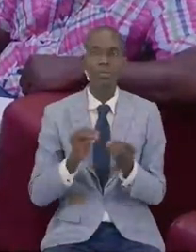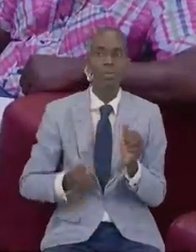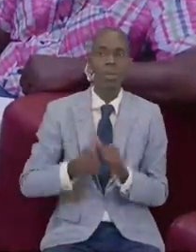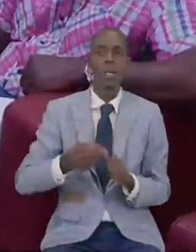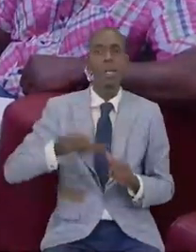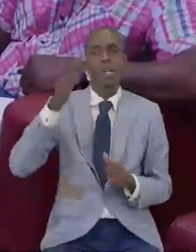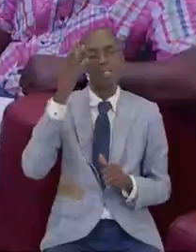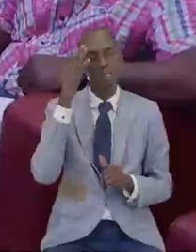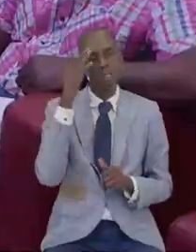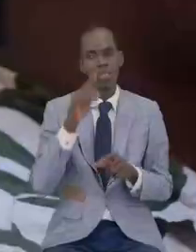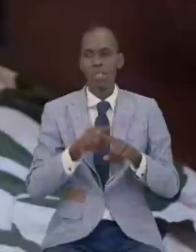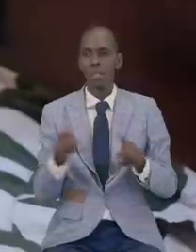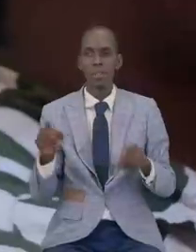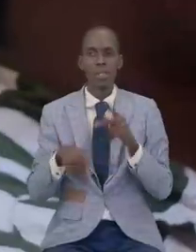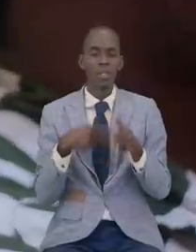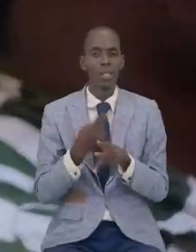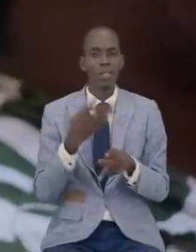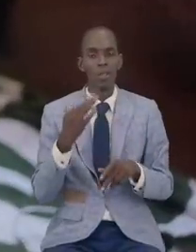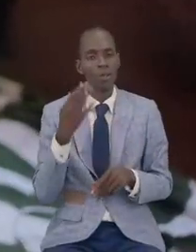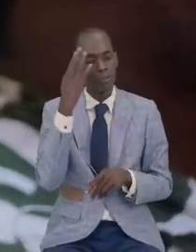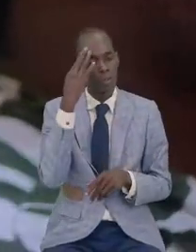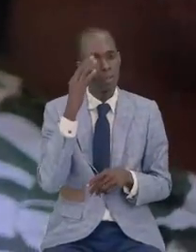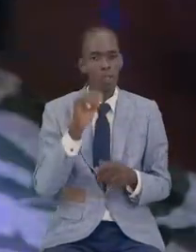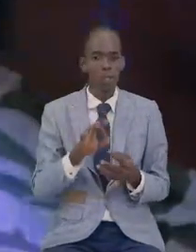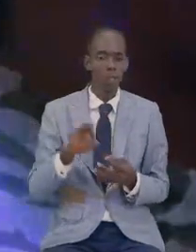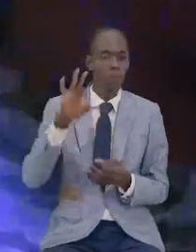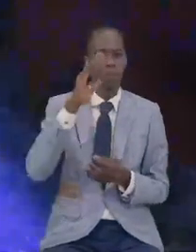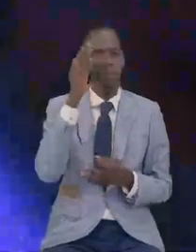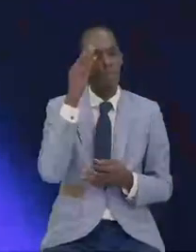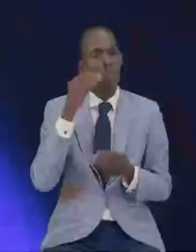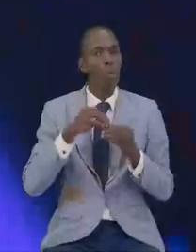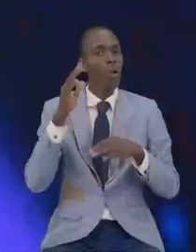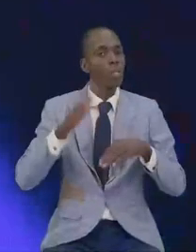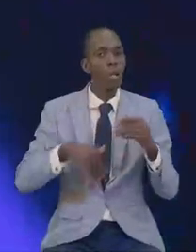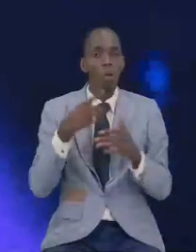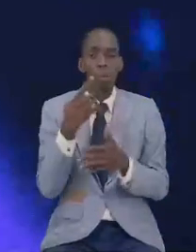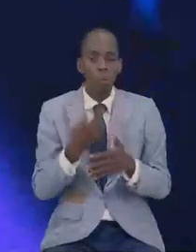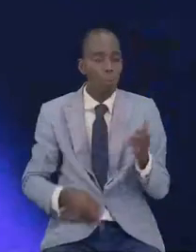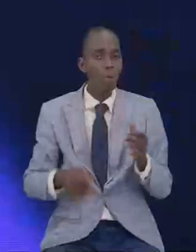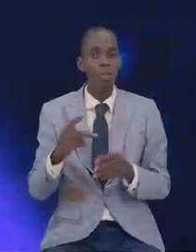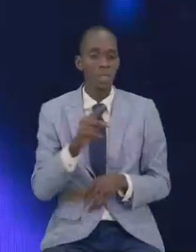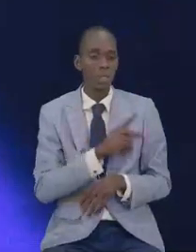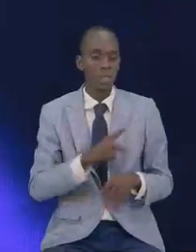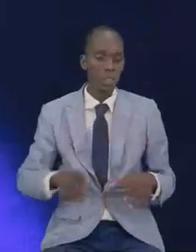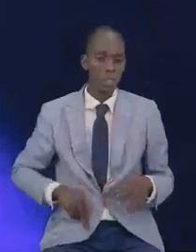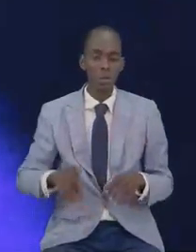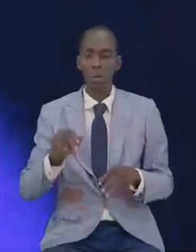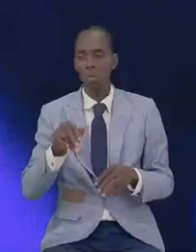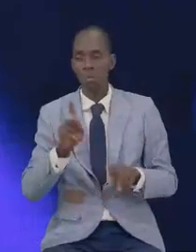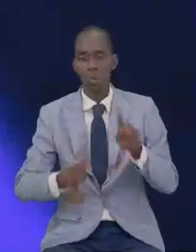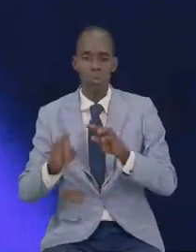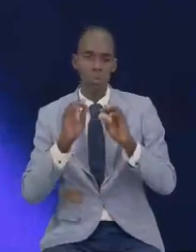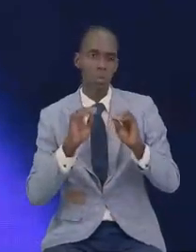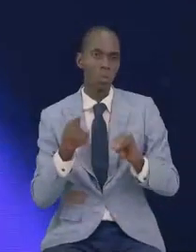la sagesse élevée, c'est différent, c'est la sagesse élevée supérieure, au-delà de ce qu'ils ont reçu